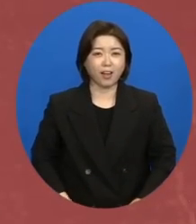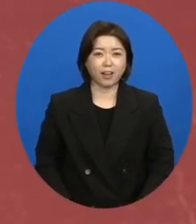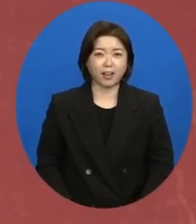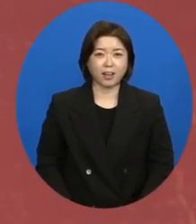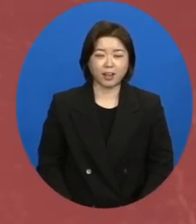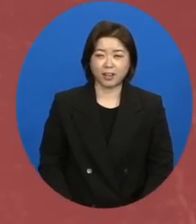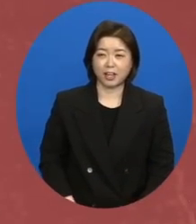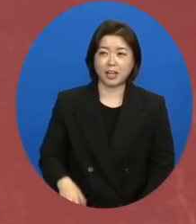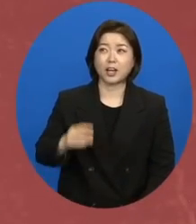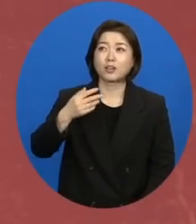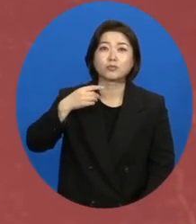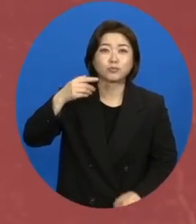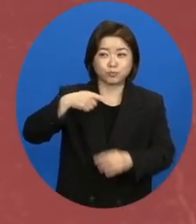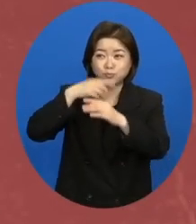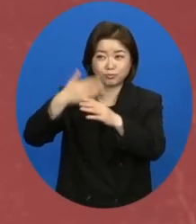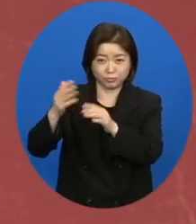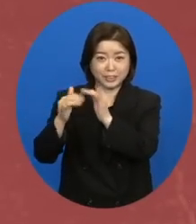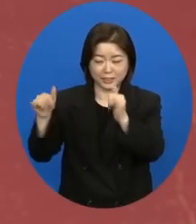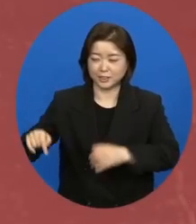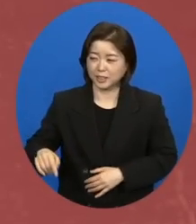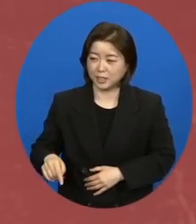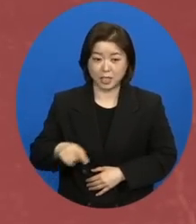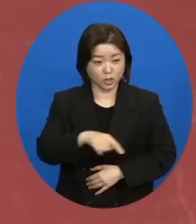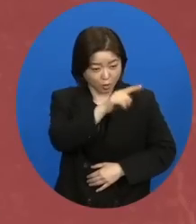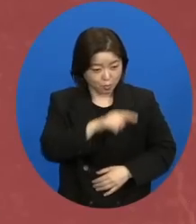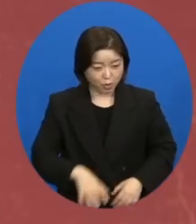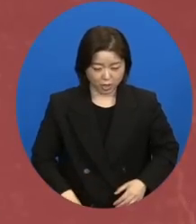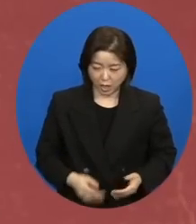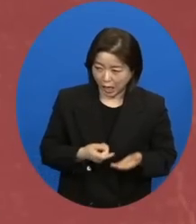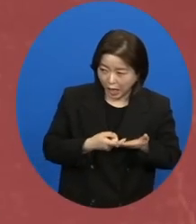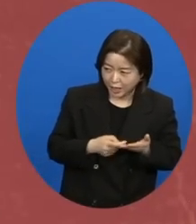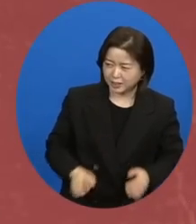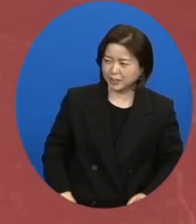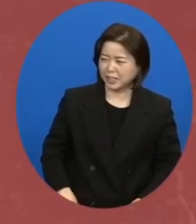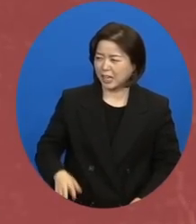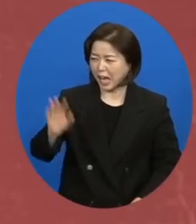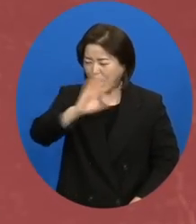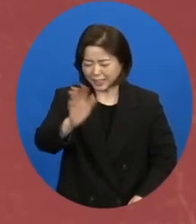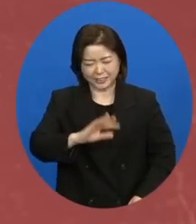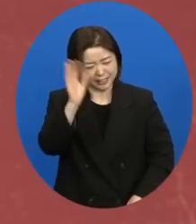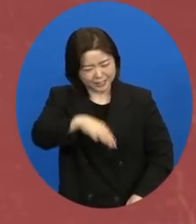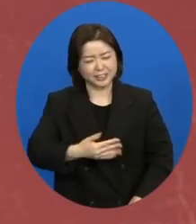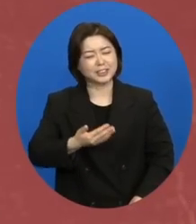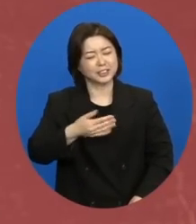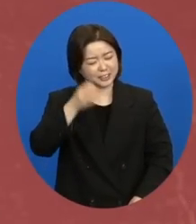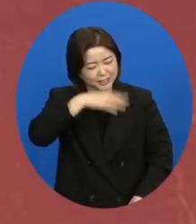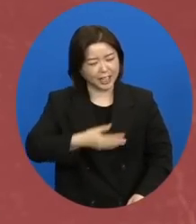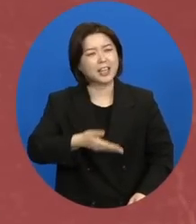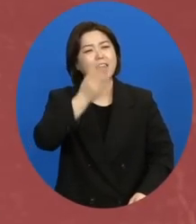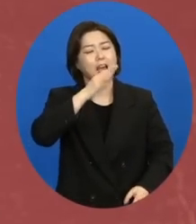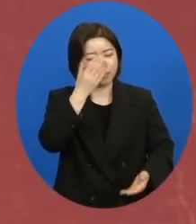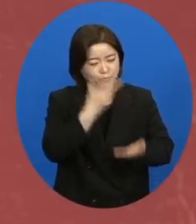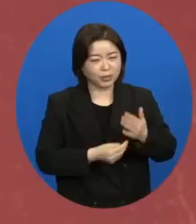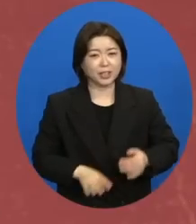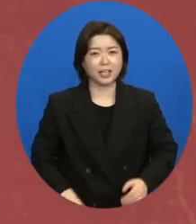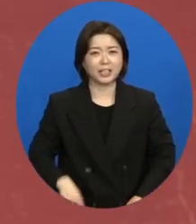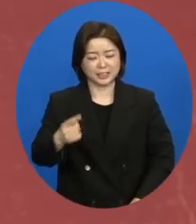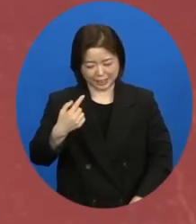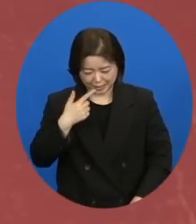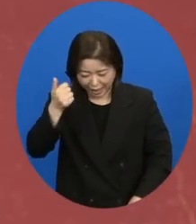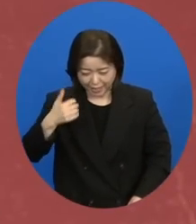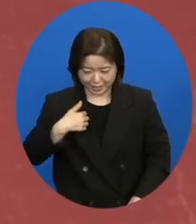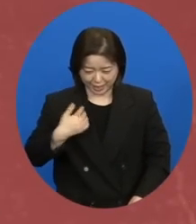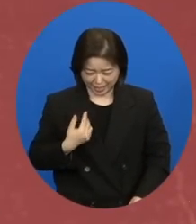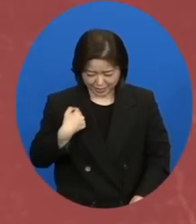평안도 뿐인데. 아니 그냥 아끼라고요. 뭐 그랬더니 아 그냥 마시라. 그게 내가 있는데 왜 그걸